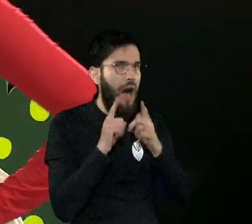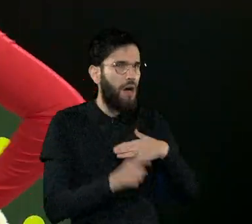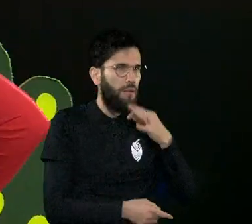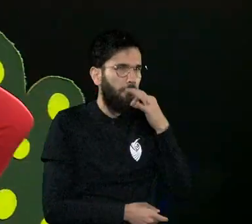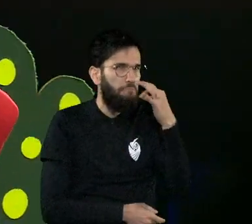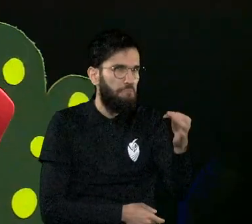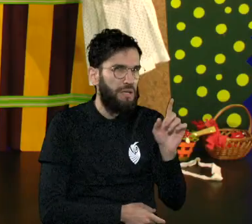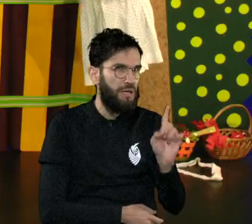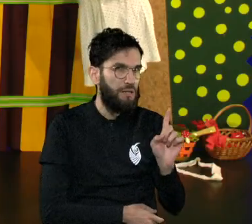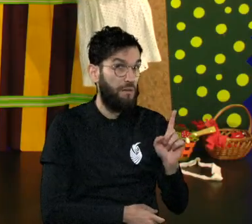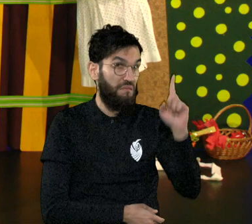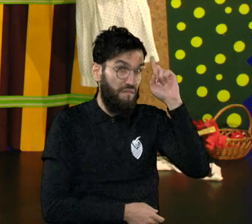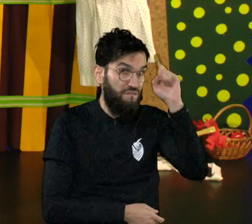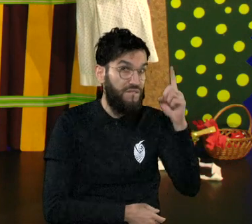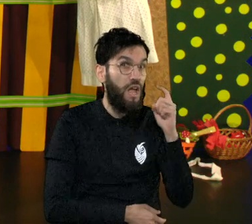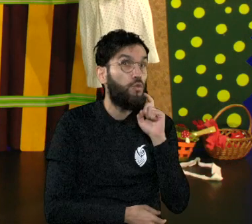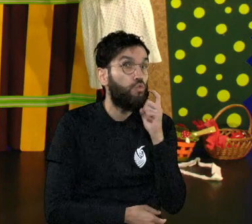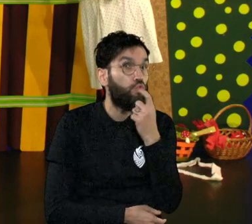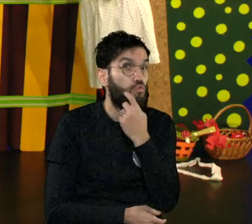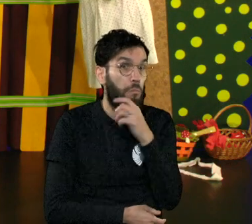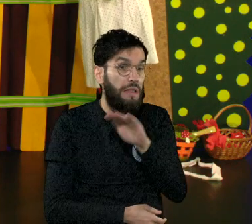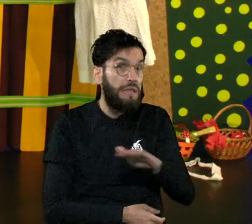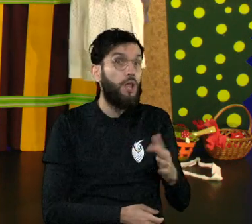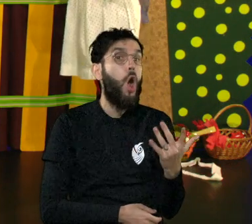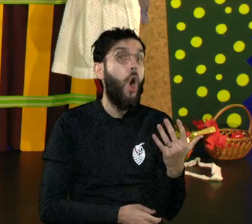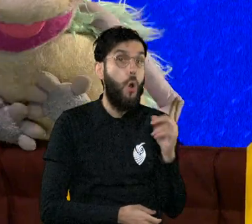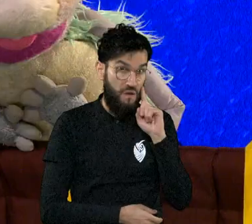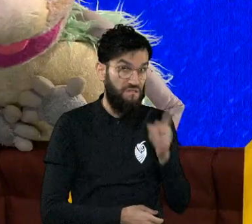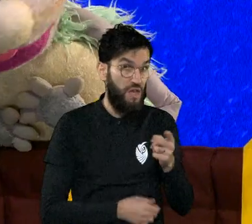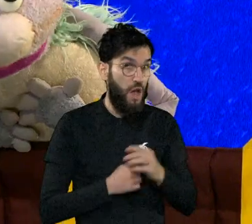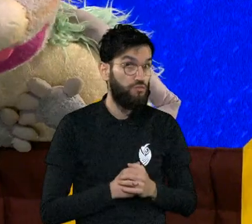otázku. No počúvam. Vieš, koľko zúbkov majú malé detičky?